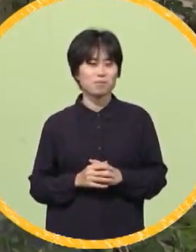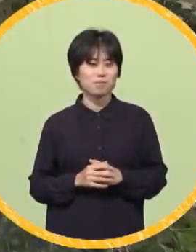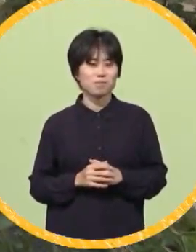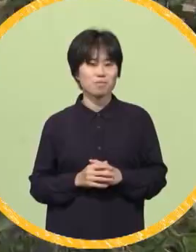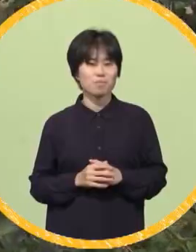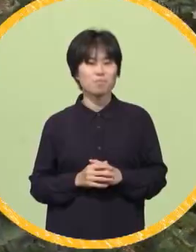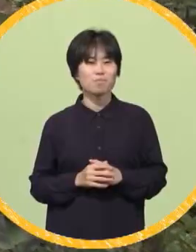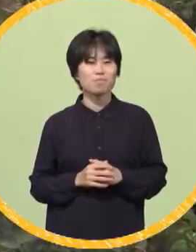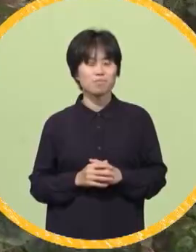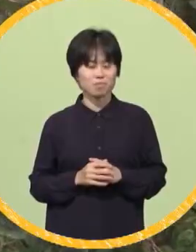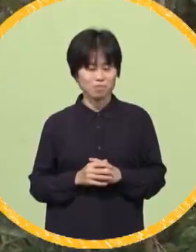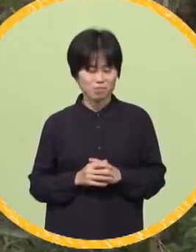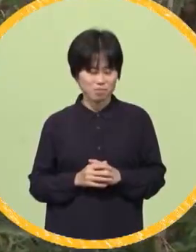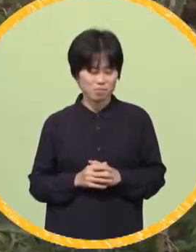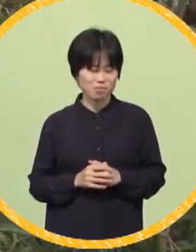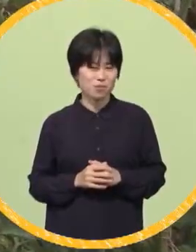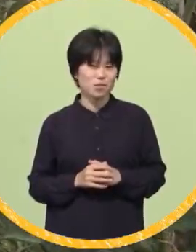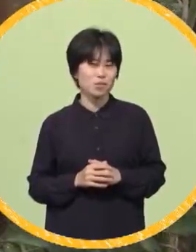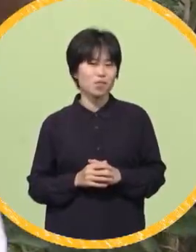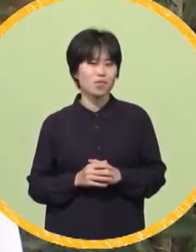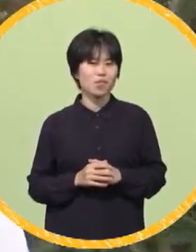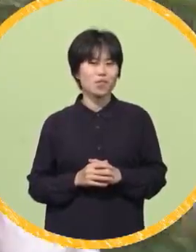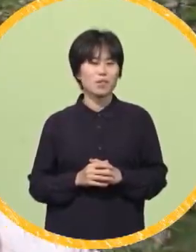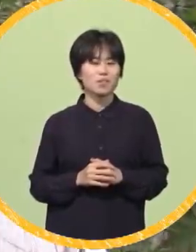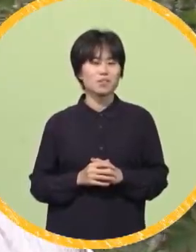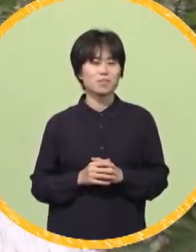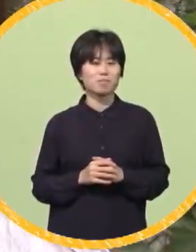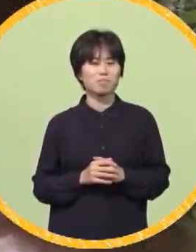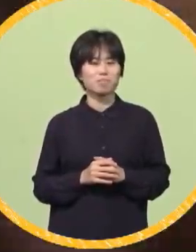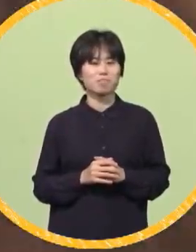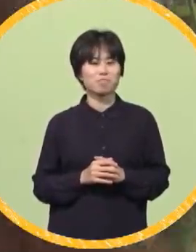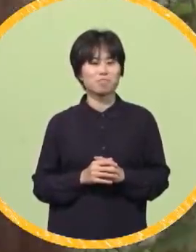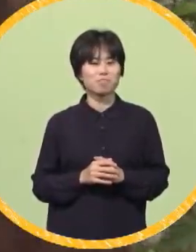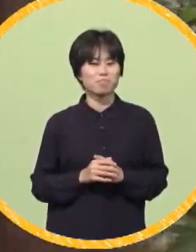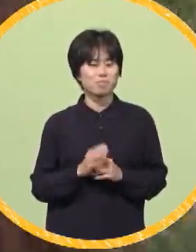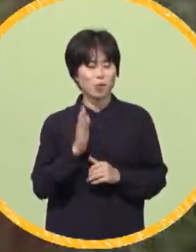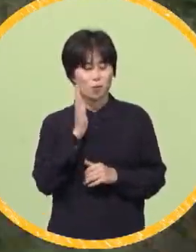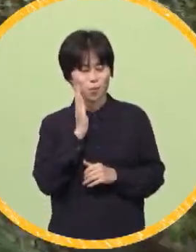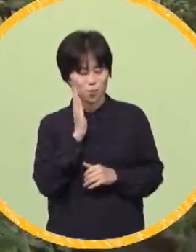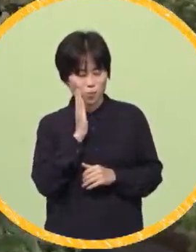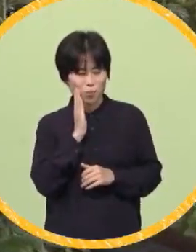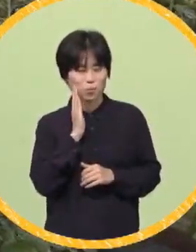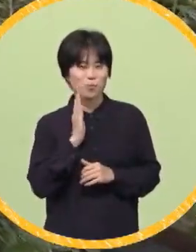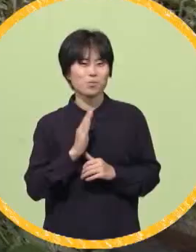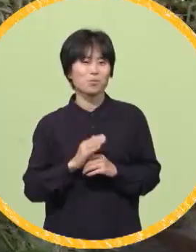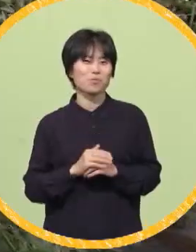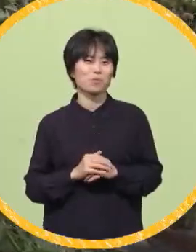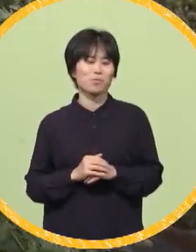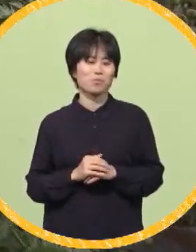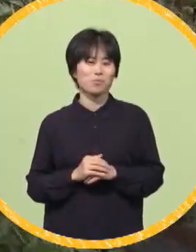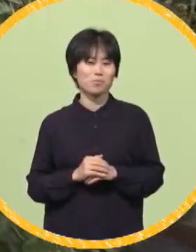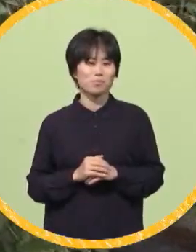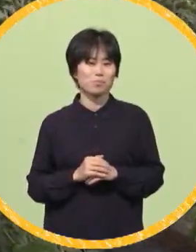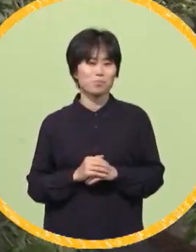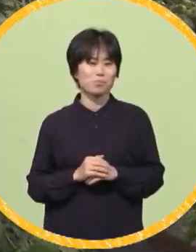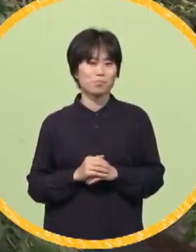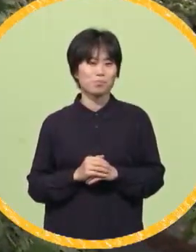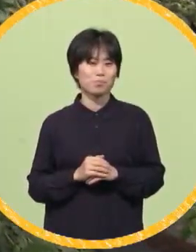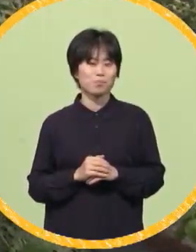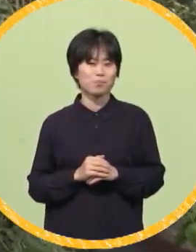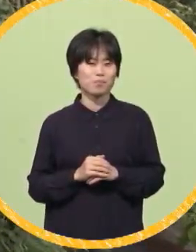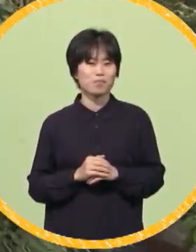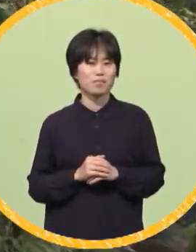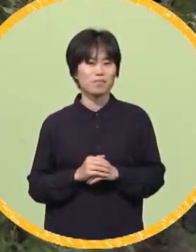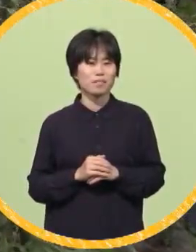結構美 味しいので。うん、あ、よかった。パチパ チ。うん、 よかった。 おいしい。 ありがとうございます。